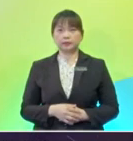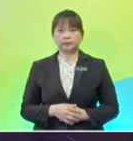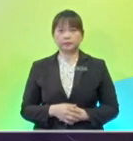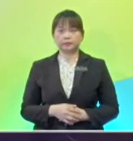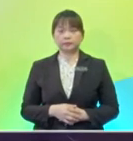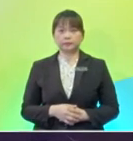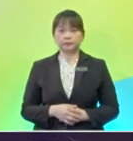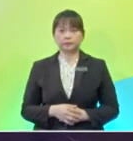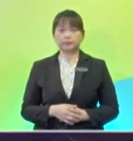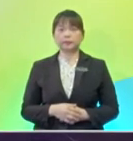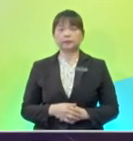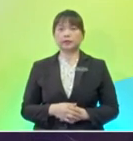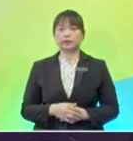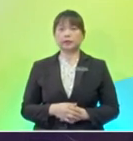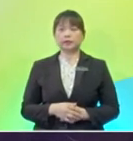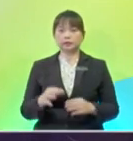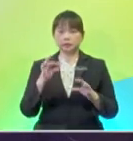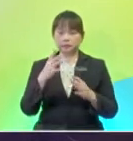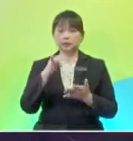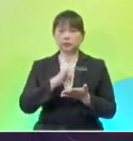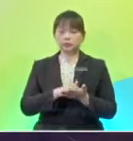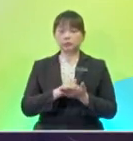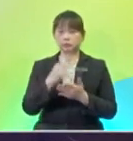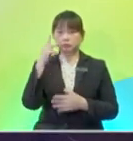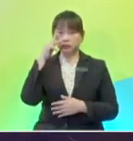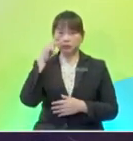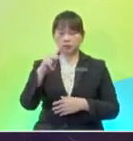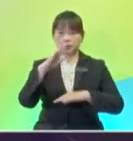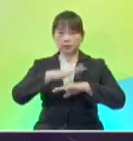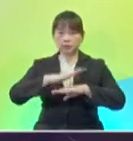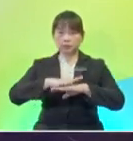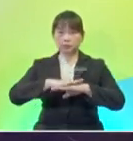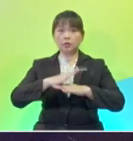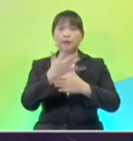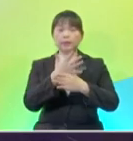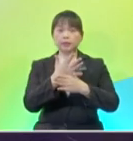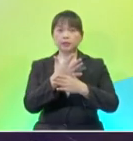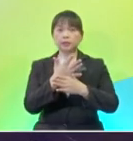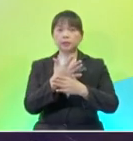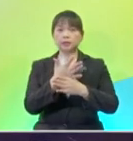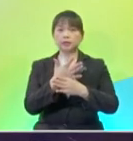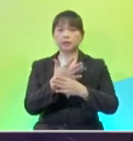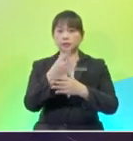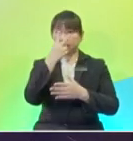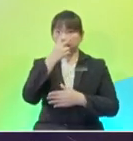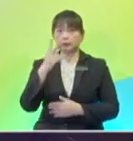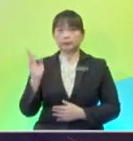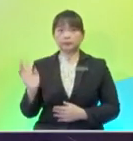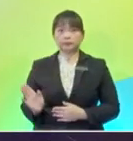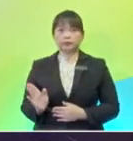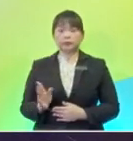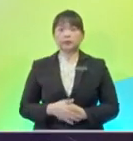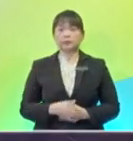pandangan atas kita bahagiakan kepada 30 dan 60 derajat sebab kita tengok dia ada campur sikit